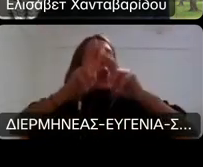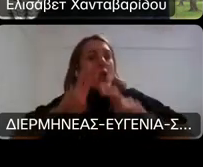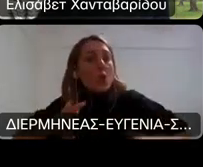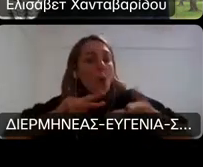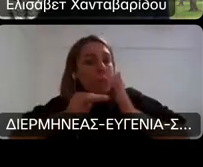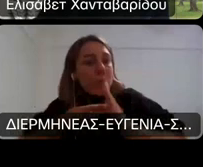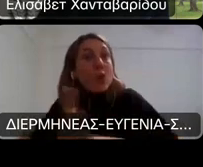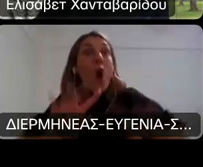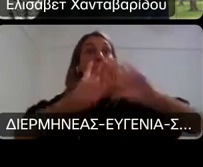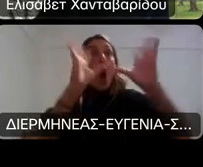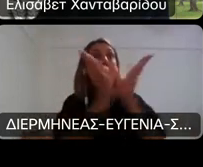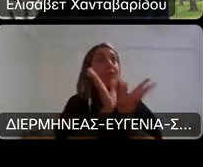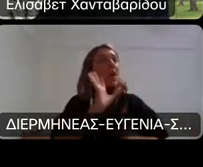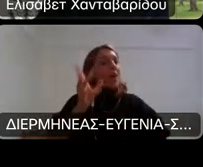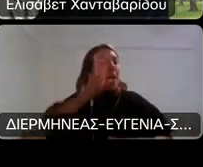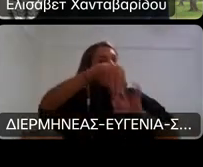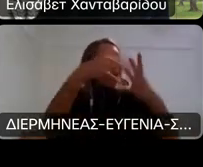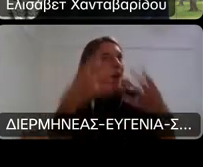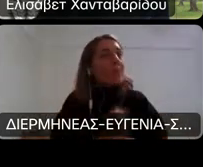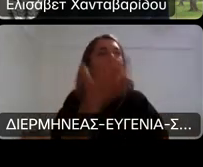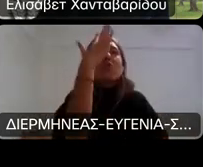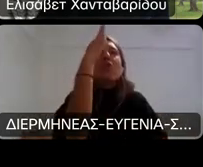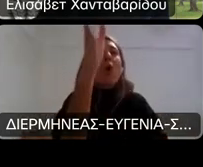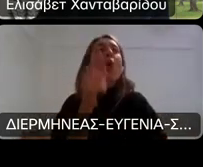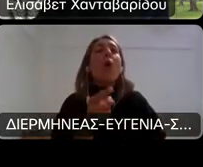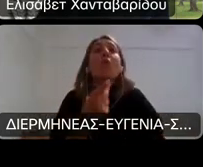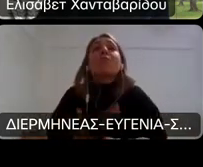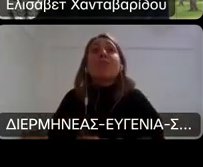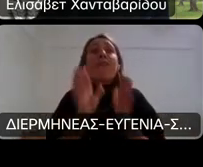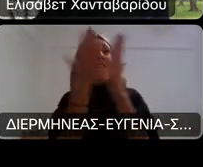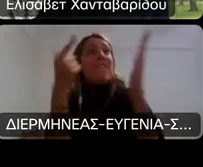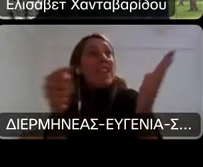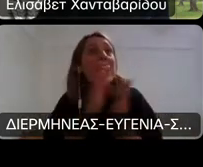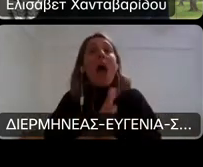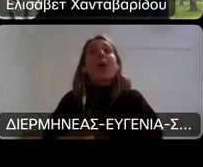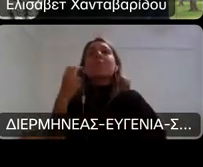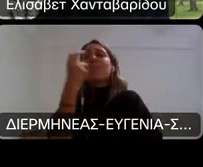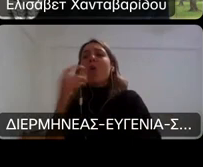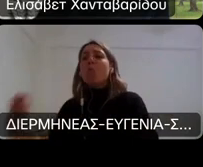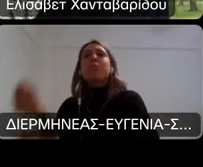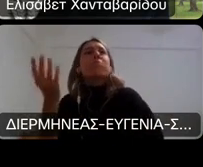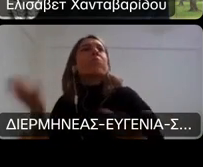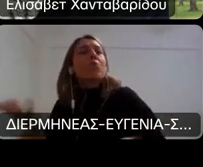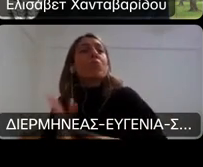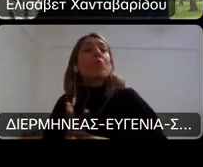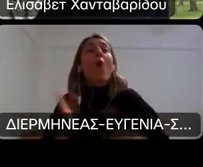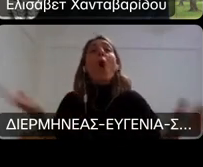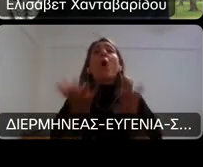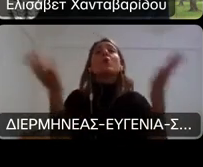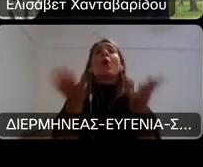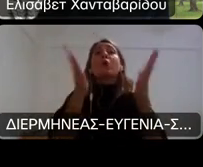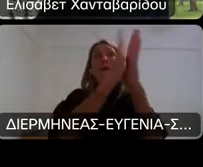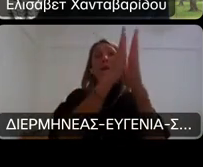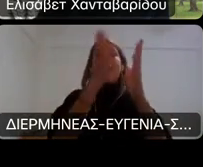στην καθημερινότητά μας, προκειμένου να περιγράψουμε πόρους, βιβλία, περιοδικά ή οτιδήποτε άλλο εντάσσουμε